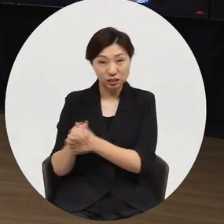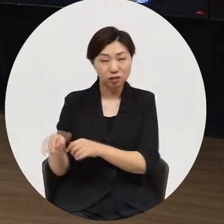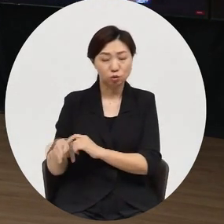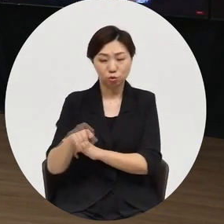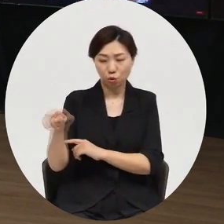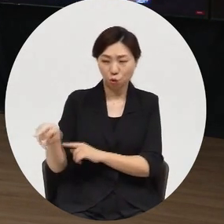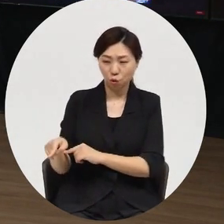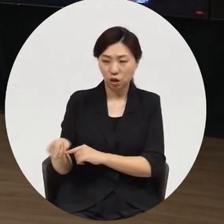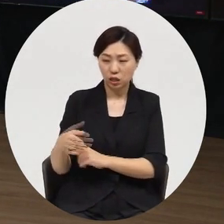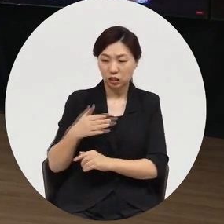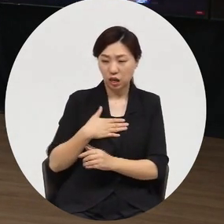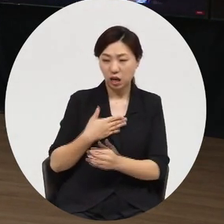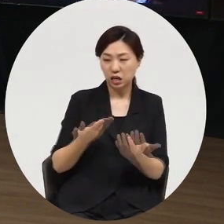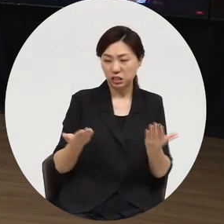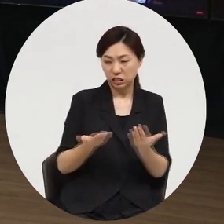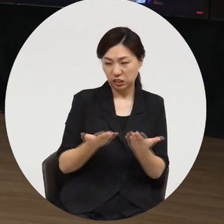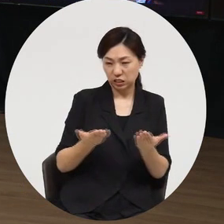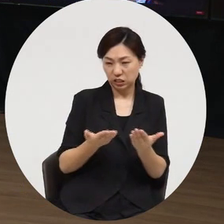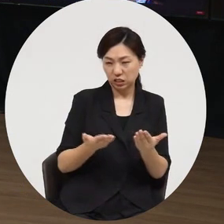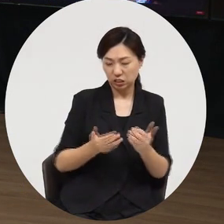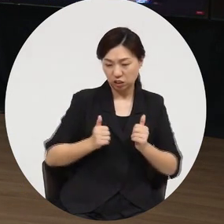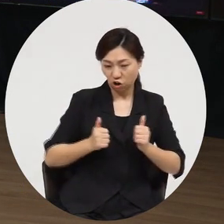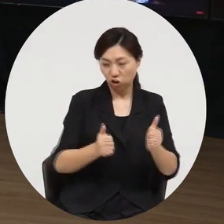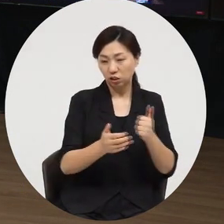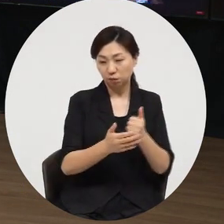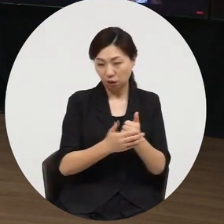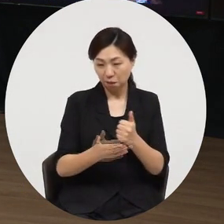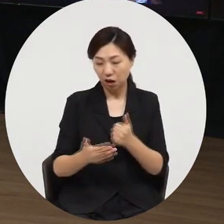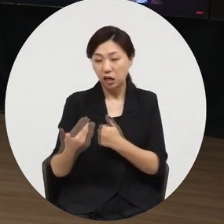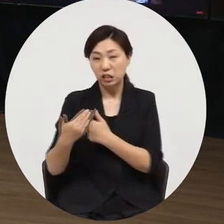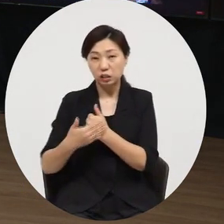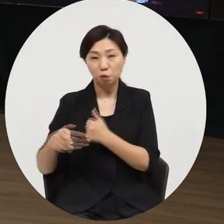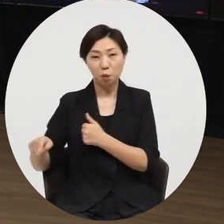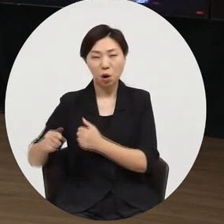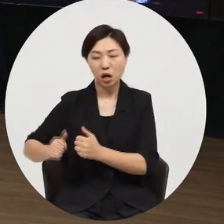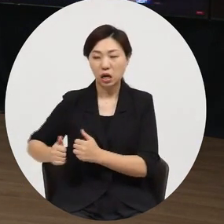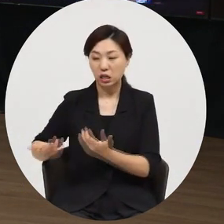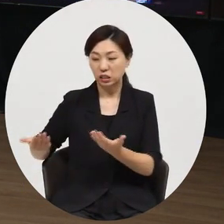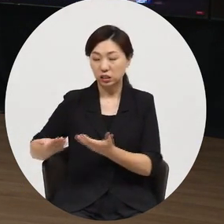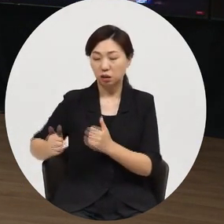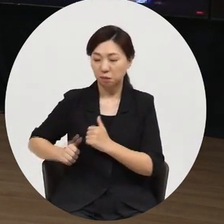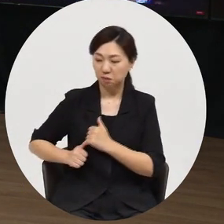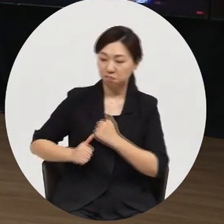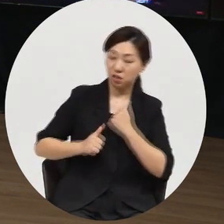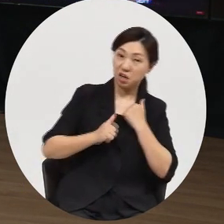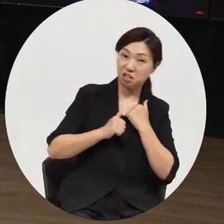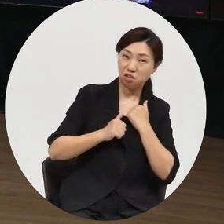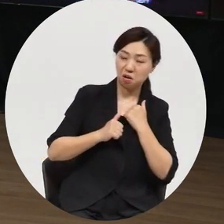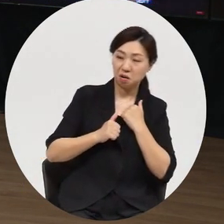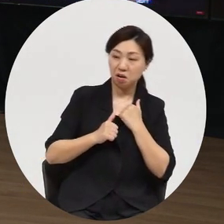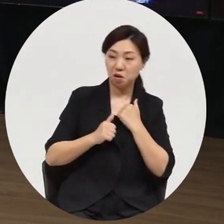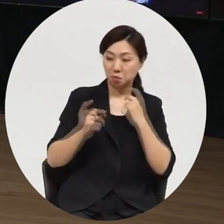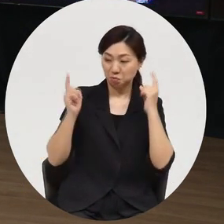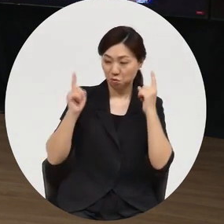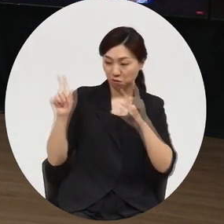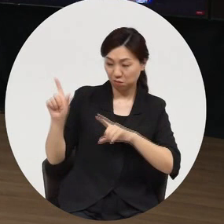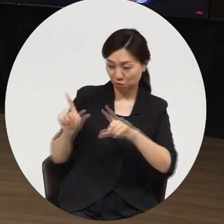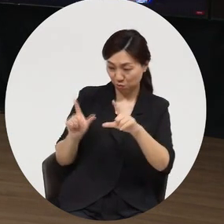일하는 듯 되게 뭐 도움을 받거나 뭐 자기 할 일을 조금 등한시한다고 해서